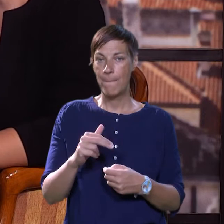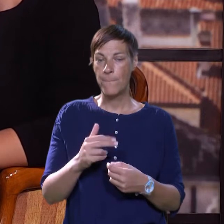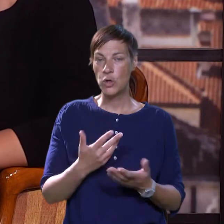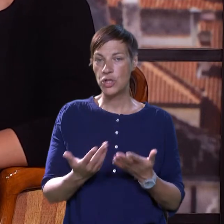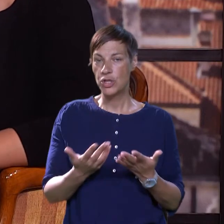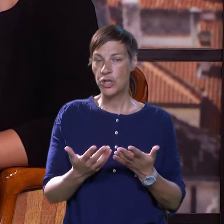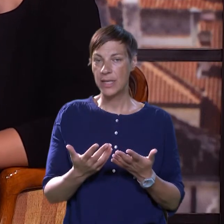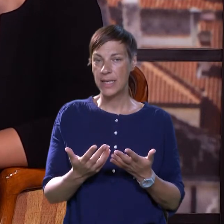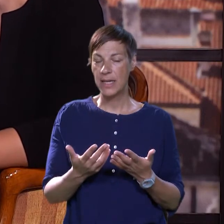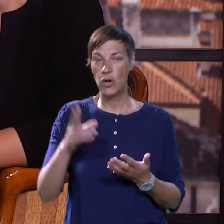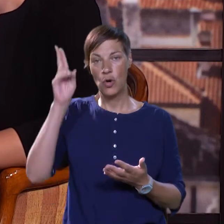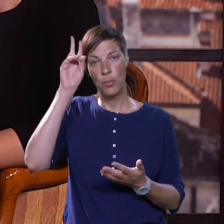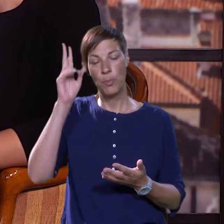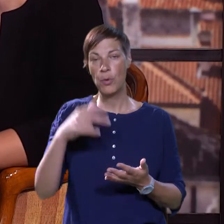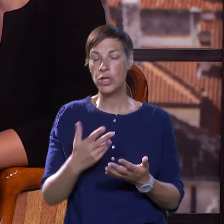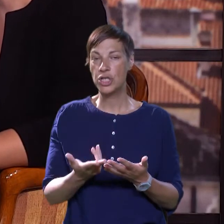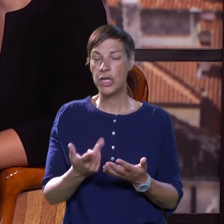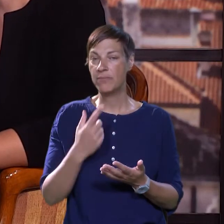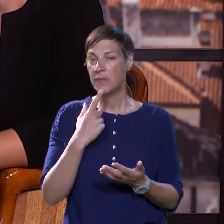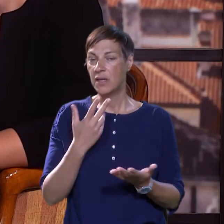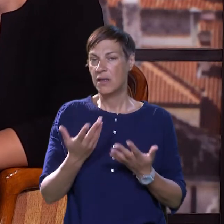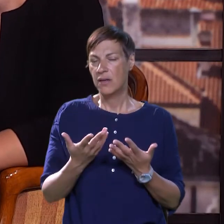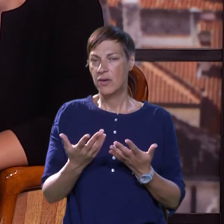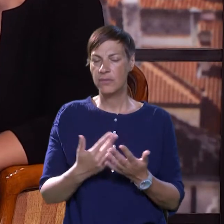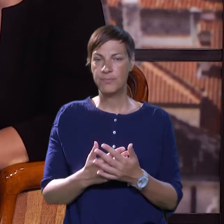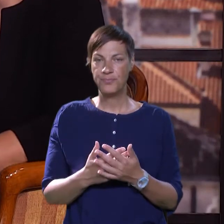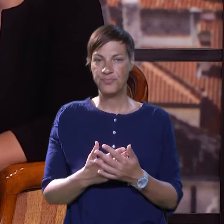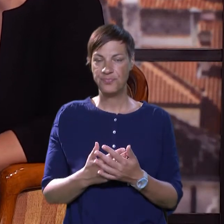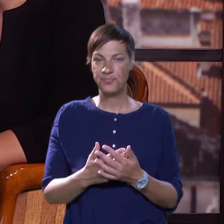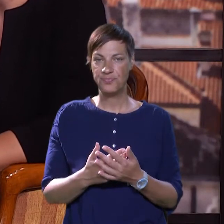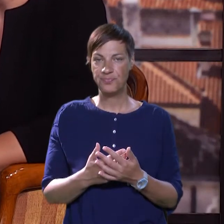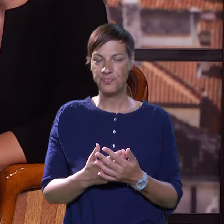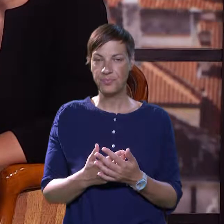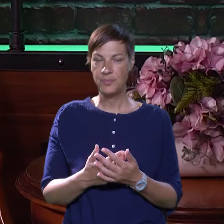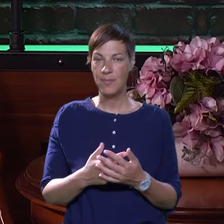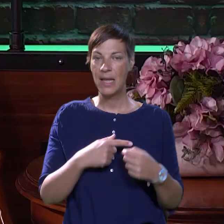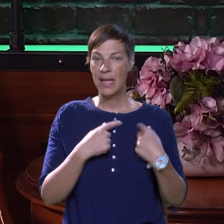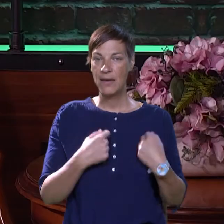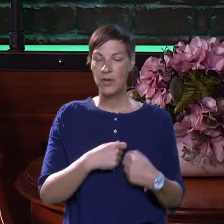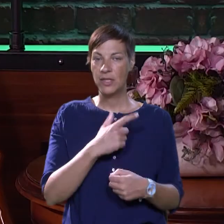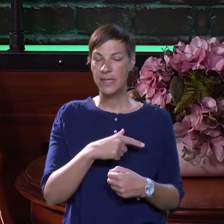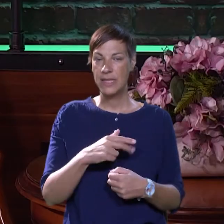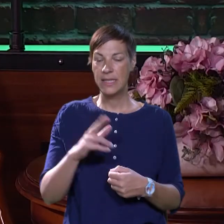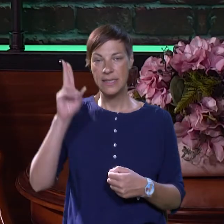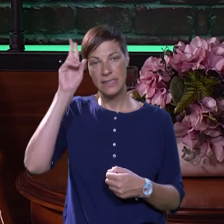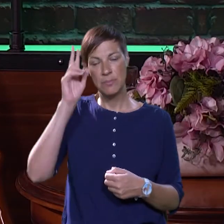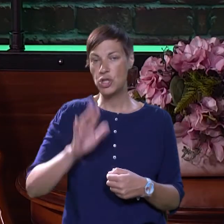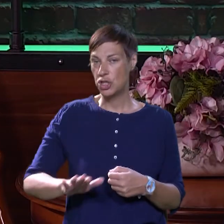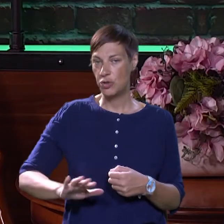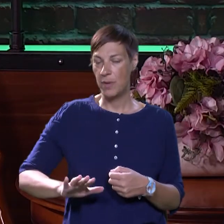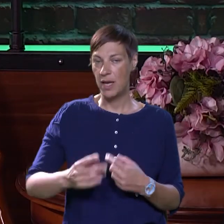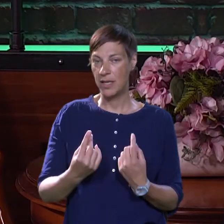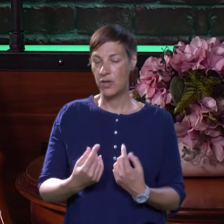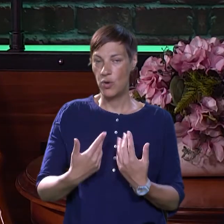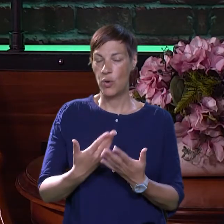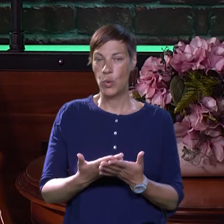neka dob, tko može biti volonter, od koje, recimo, dobne granice? Volontirati se može od najmanjih nogu,